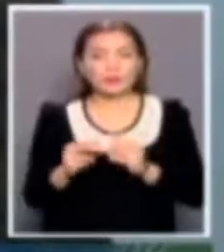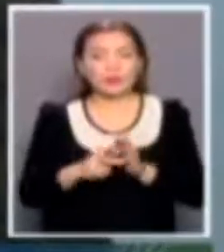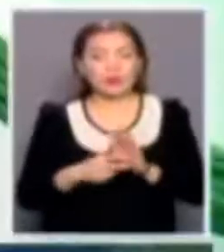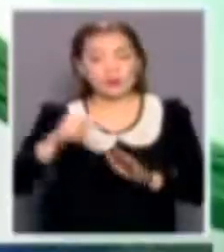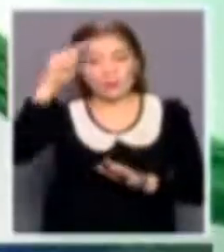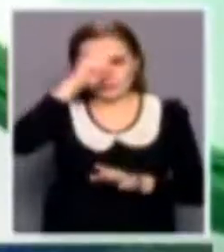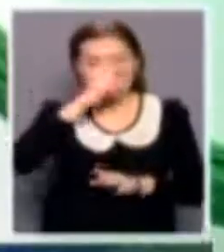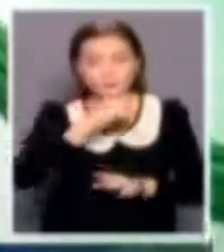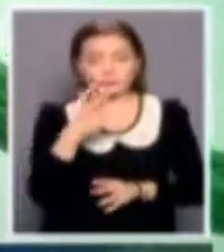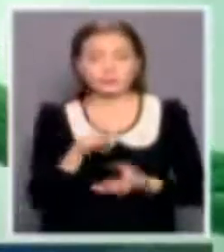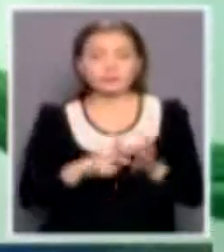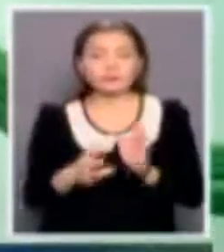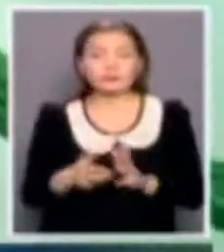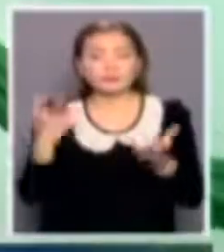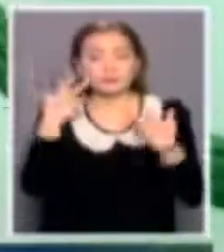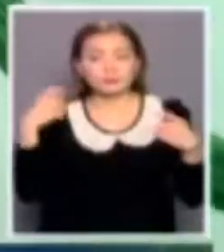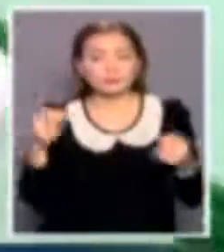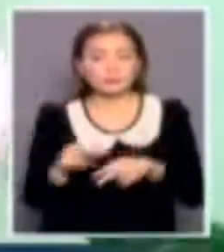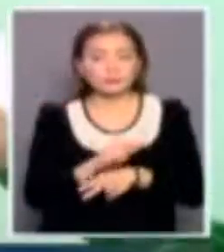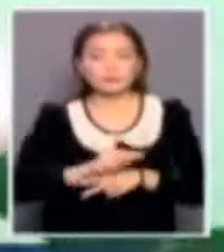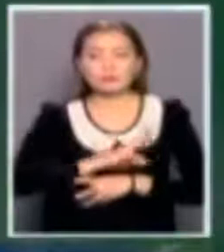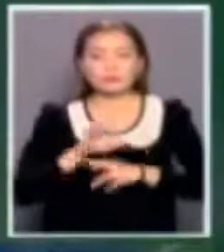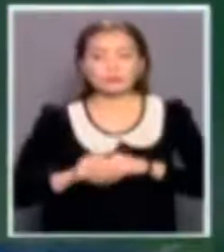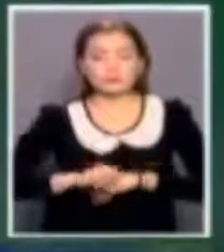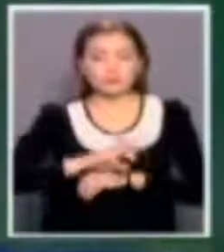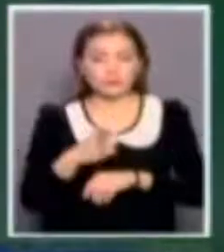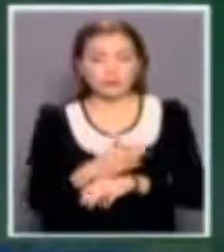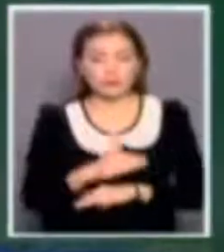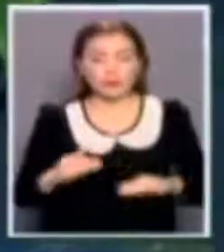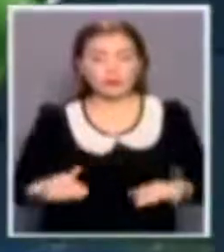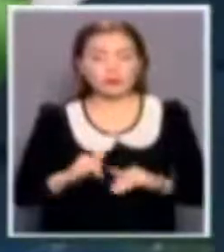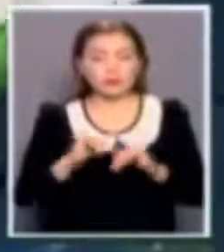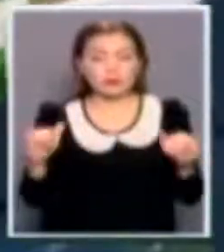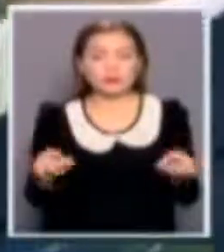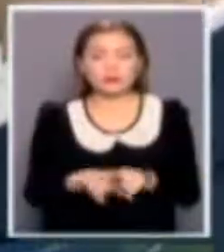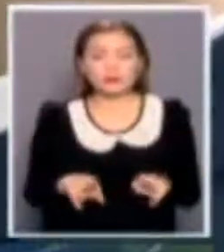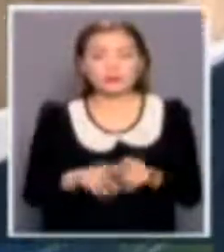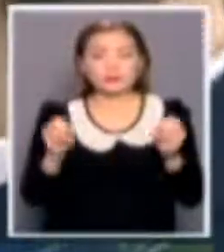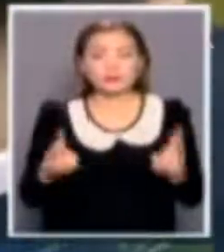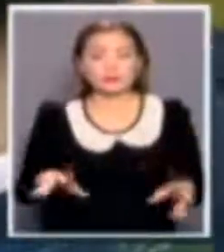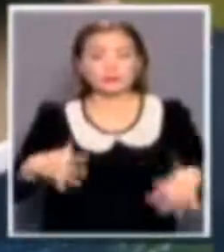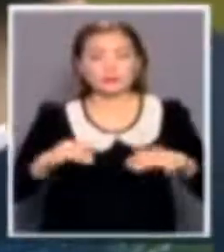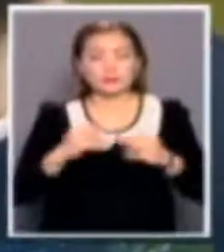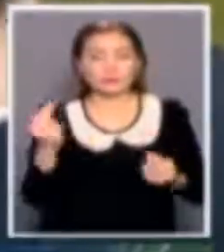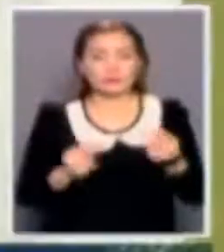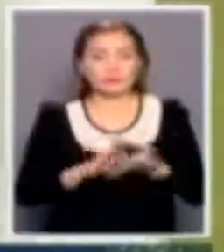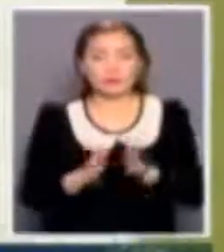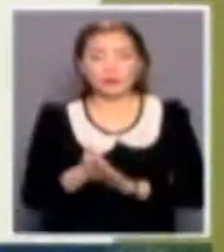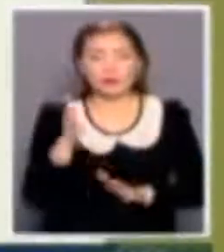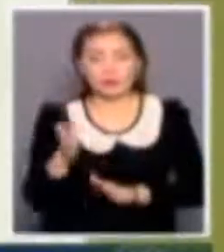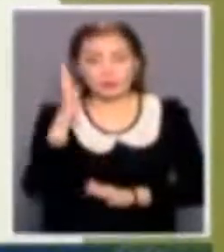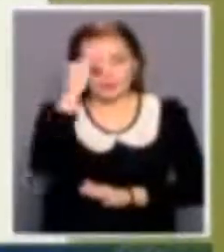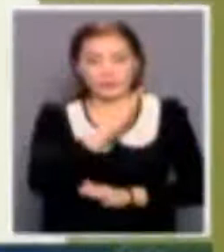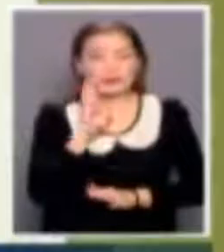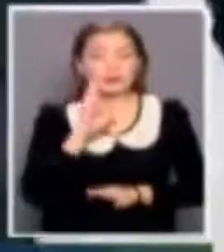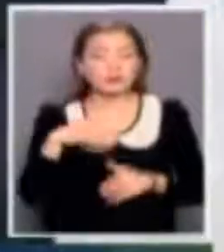сабағын оқиды. Сондай-ақ кабинет заманауи оңалту құралдарымен жабдықталып, баланың жан-жақты жетілуі үшін арнайы дамыту ойындары ұйымдастырылған.